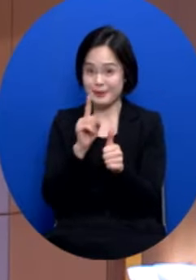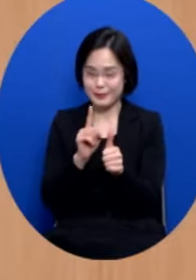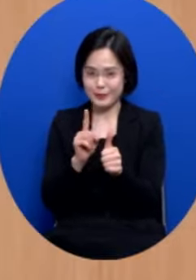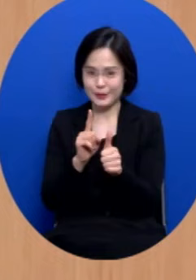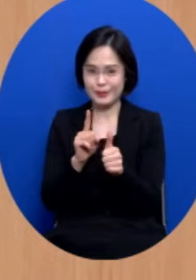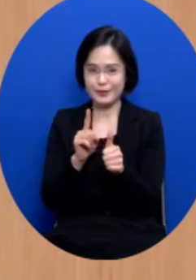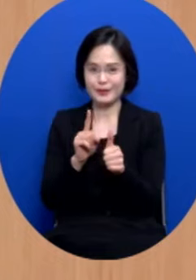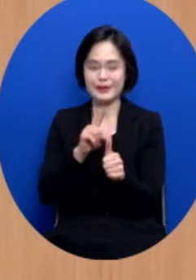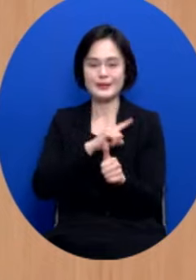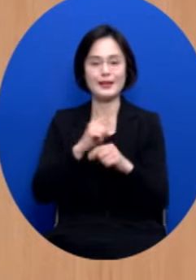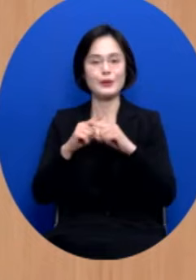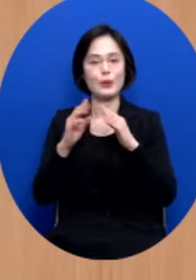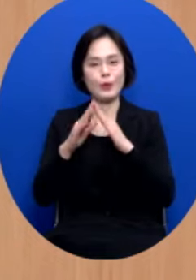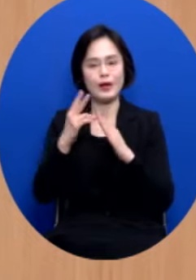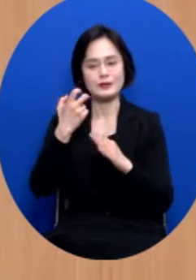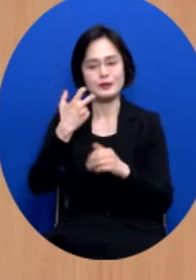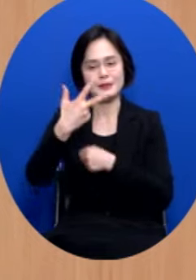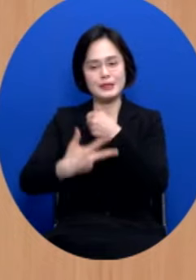창원교회